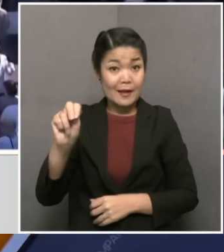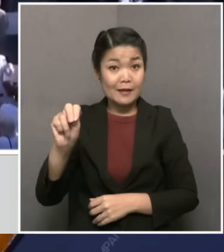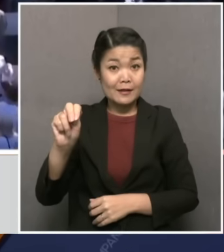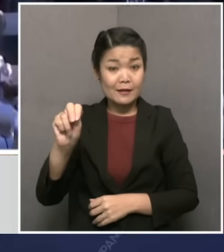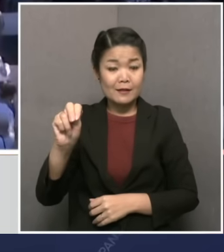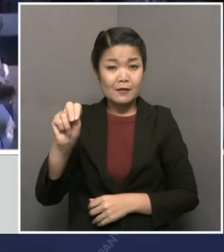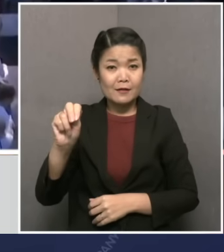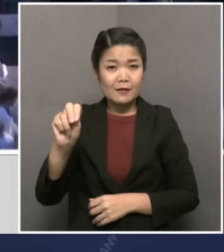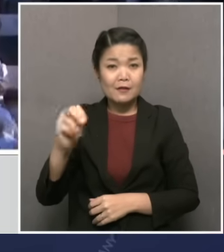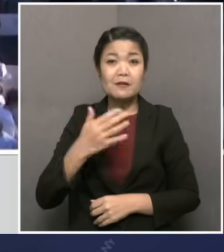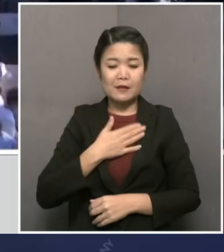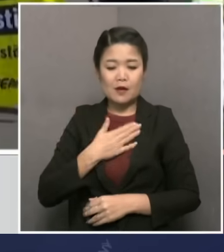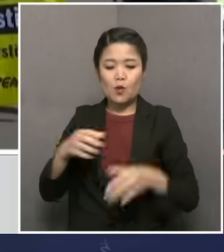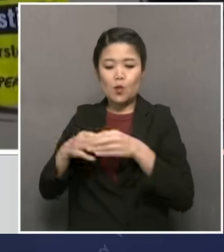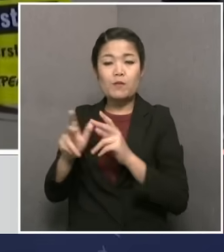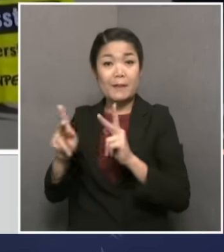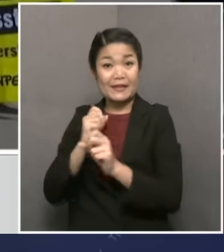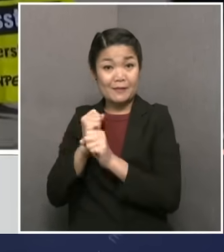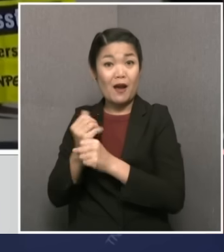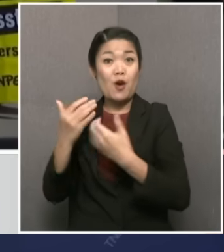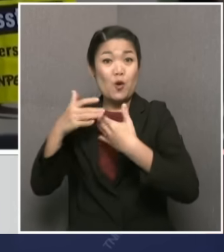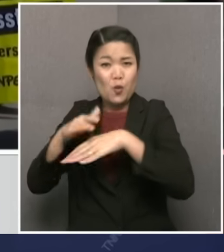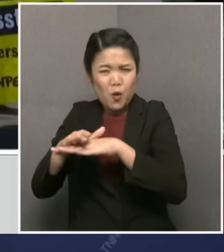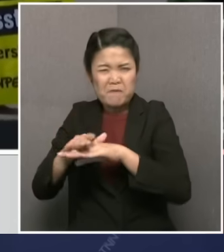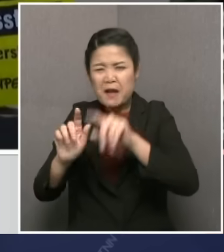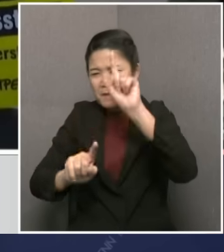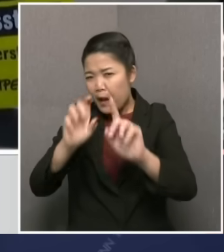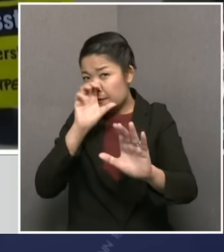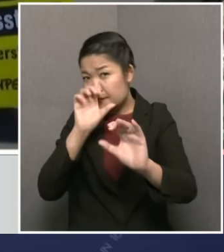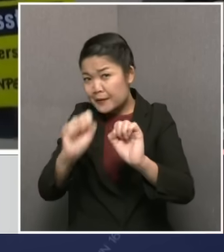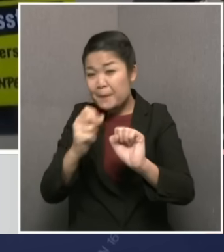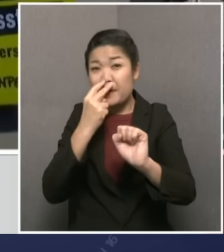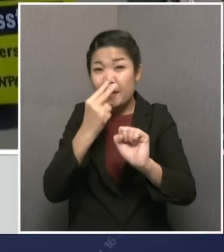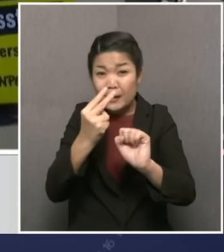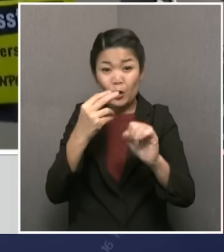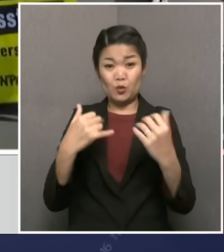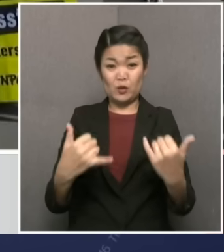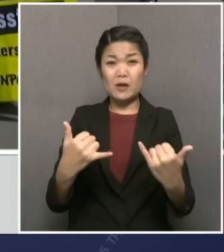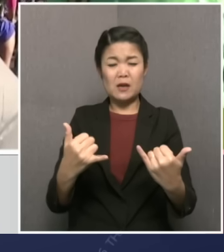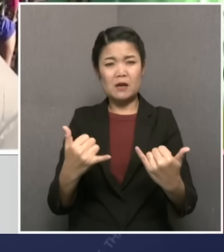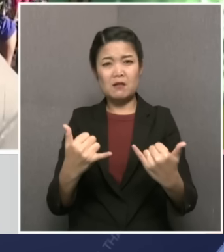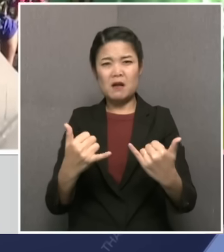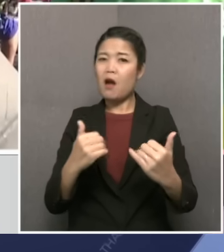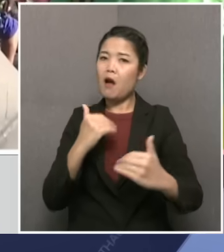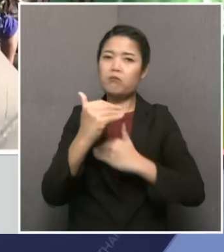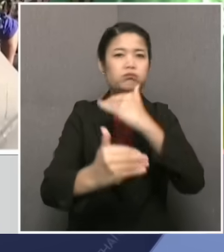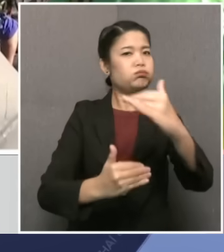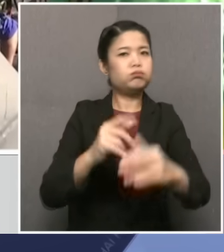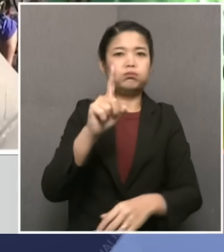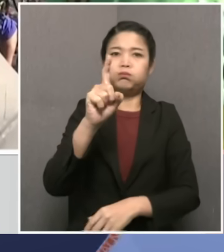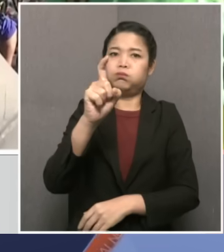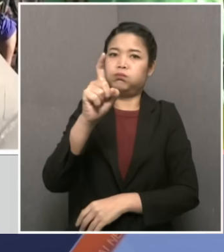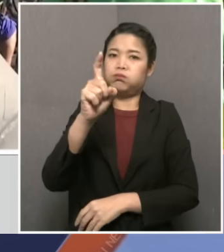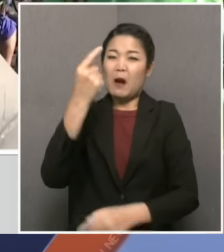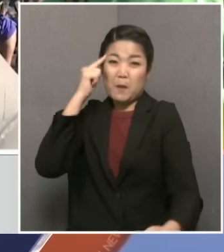IPCC นะที่ผมเป็นคณะทำงานอยู่ด้วยเนี่ยครับเราประเมินแล้วว่าขณะนี้เองเราจะไปไม่ได้เลยนะครับจะบร